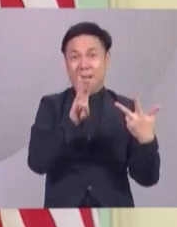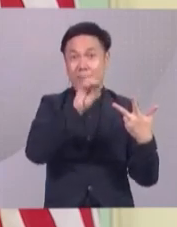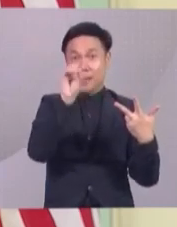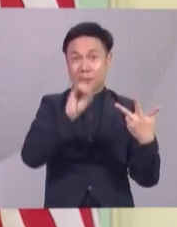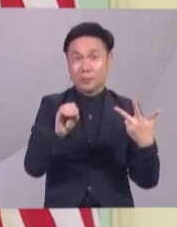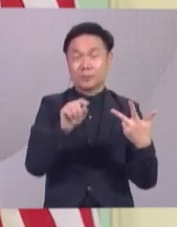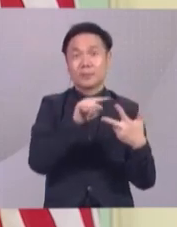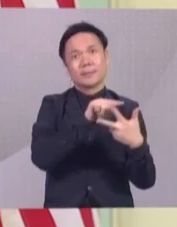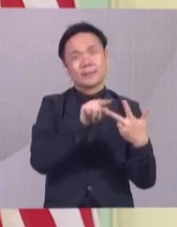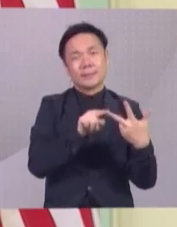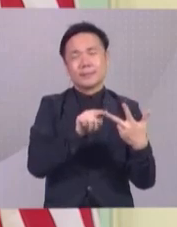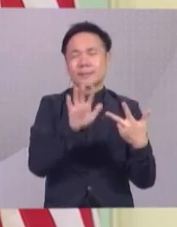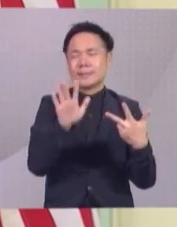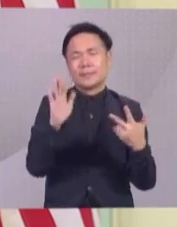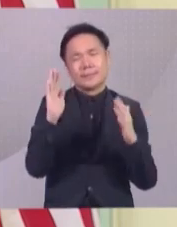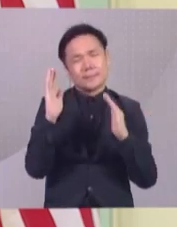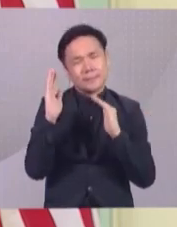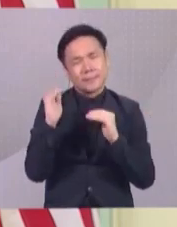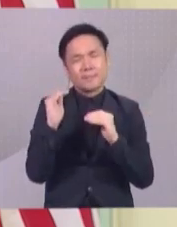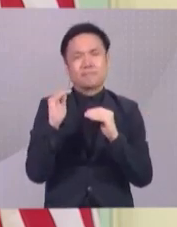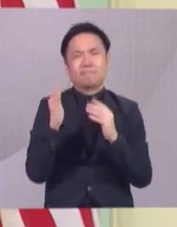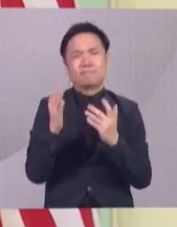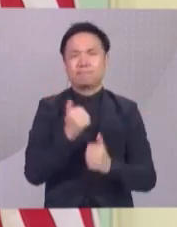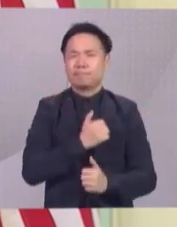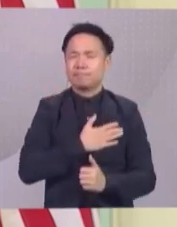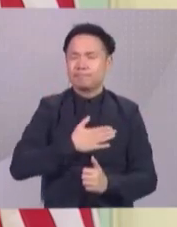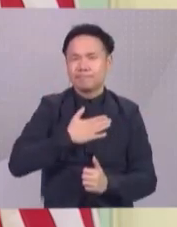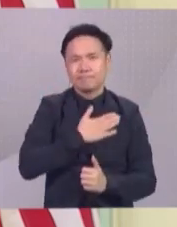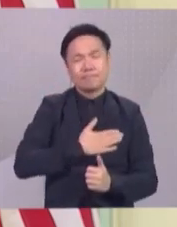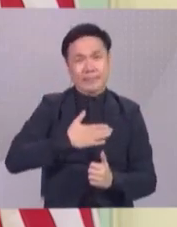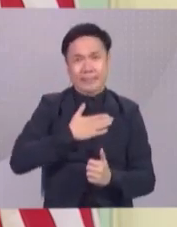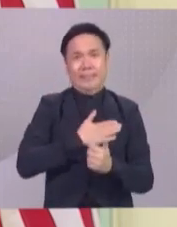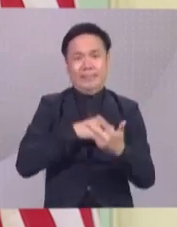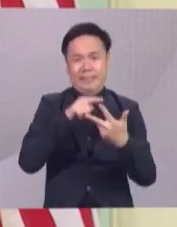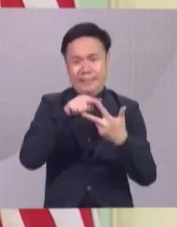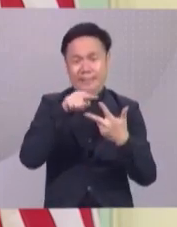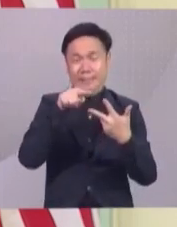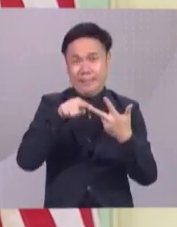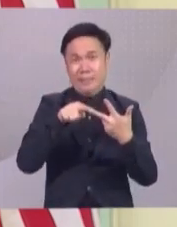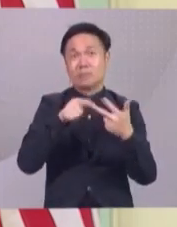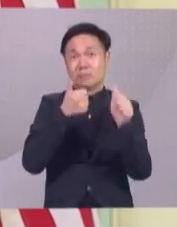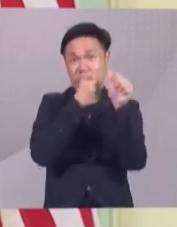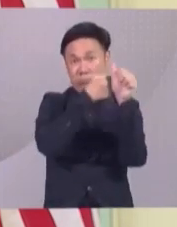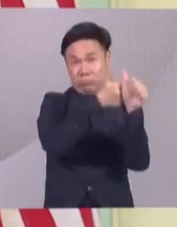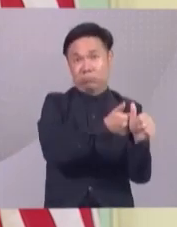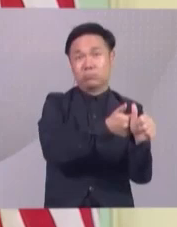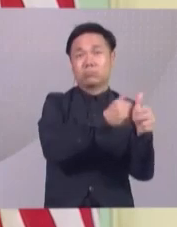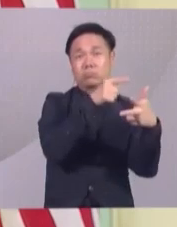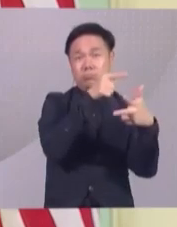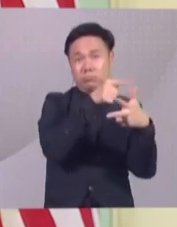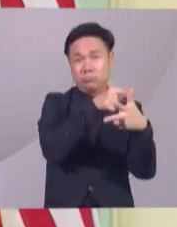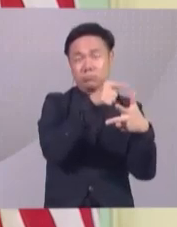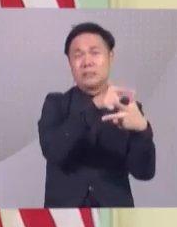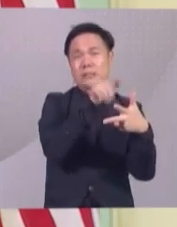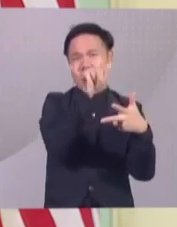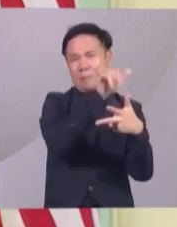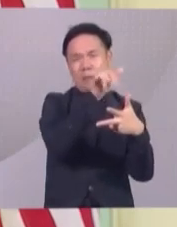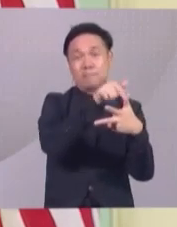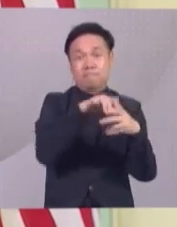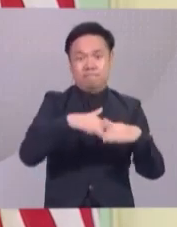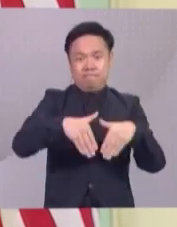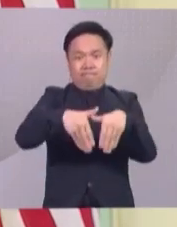juga akan membuat perkara yang sama seperti dengan kumpulan yang menjawab soalan A tadi,